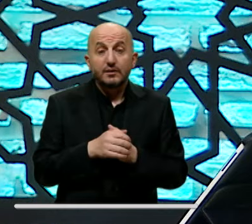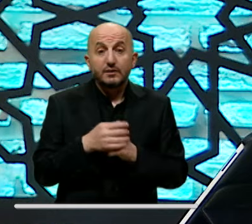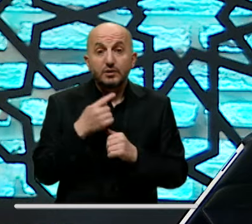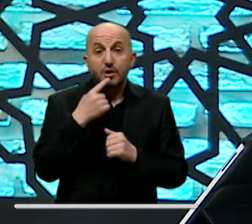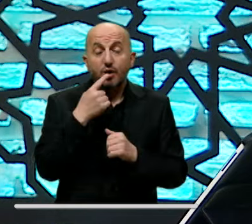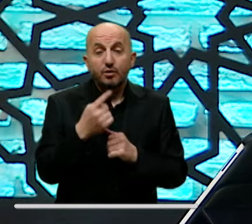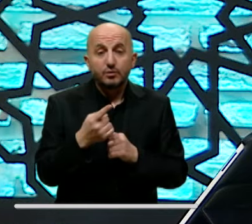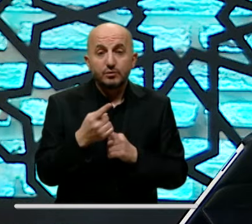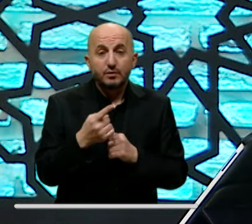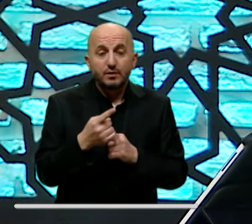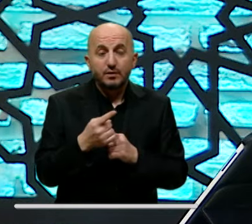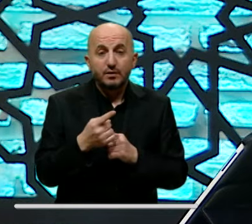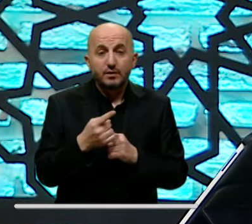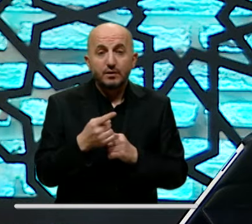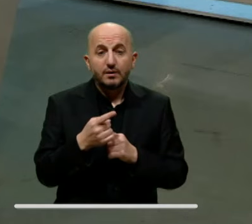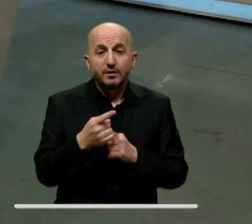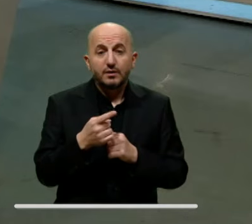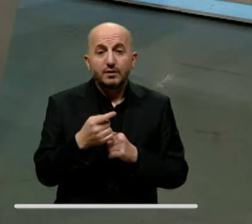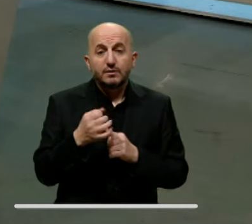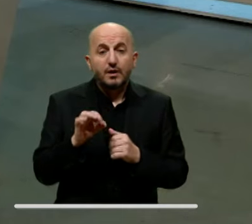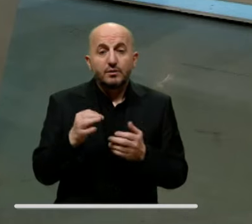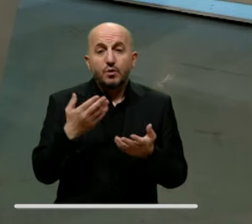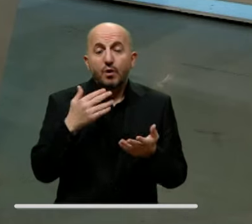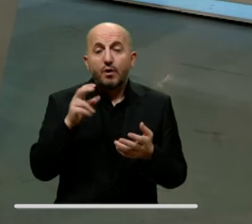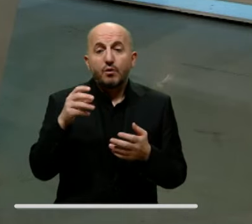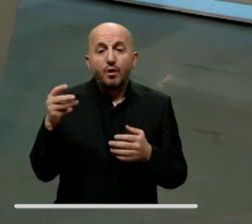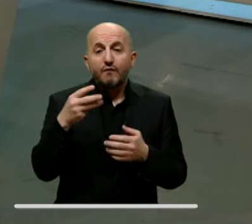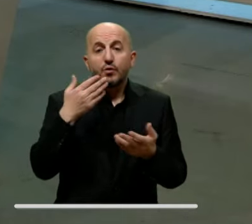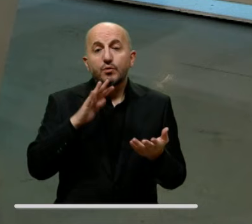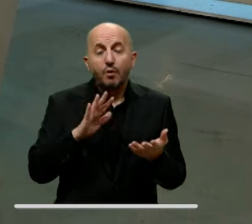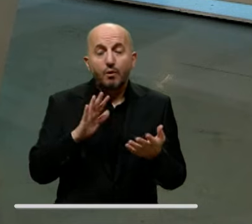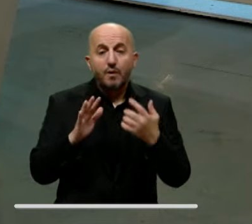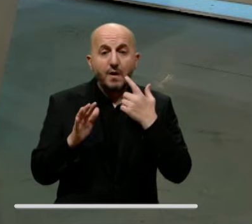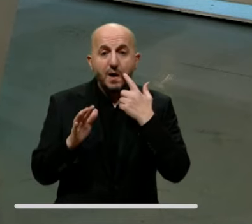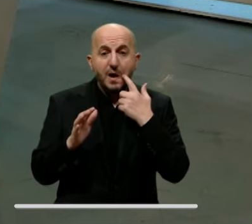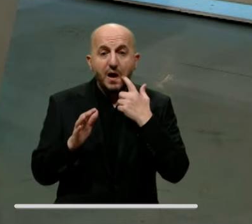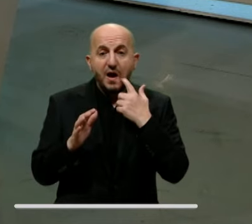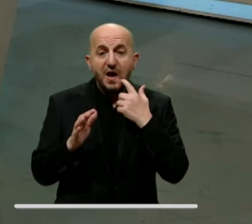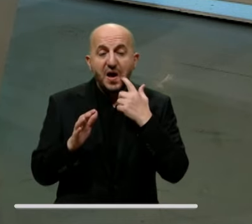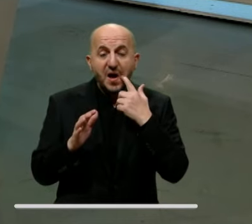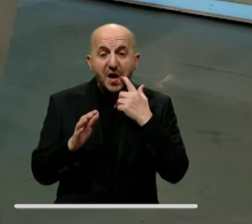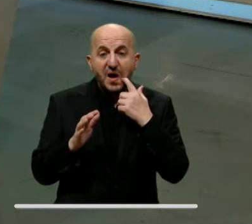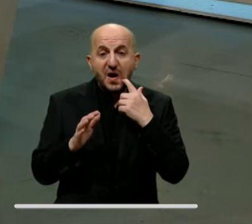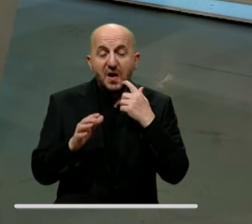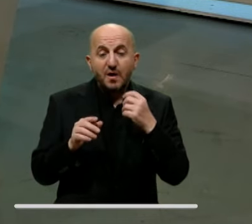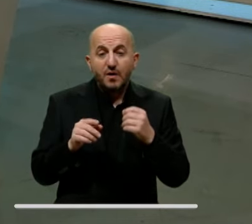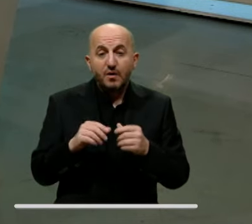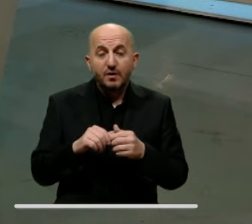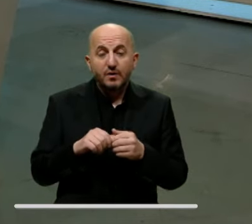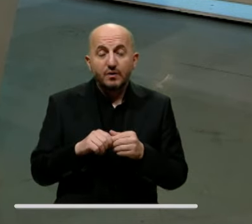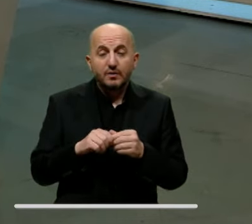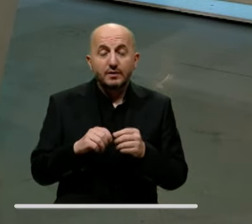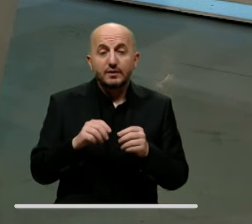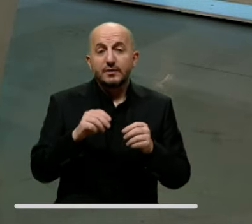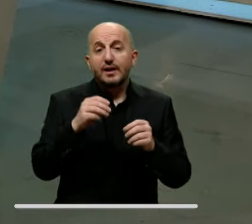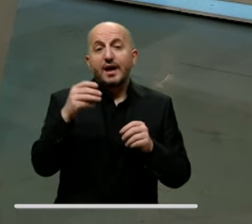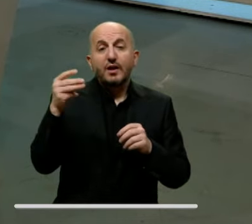diyoruz ama yarımızda altın yok döviz de yok şimdi onun o günkü kurundan ya